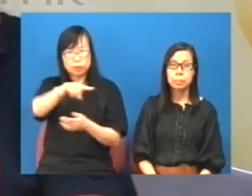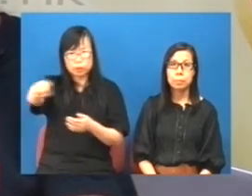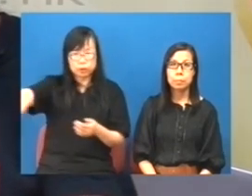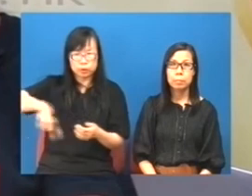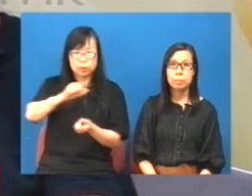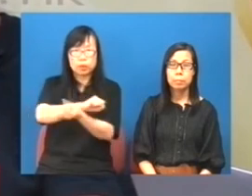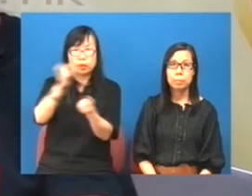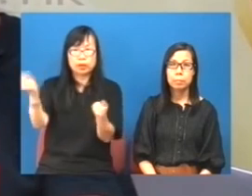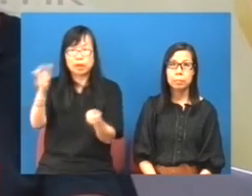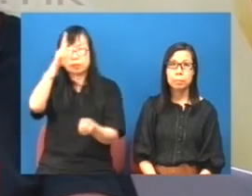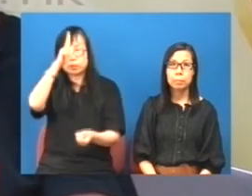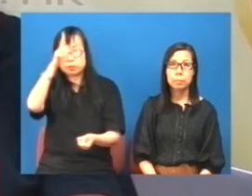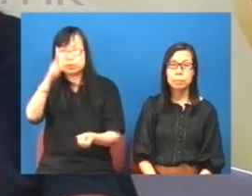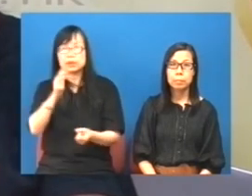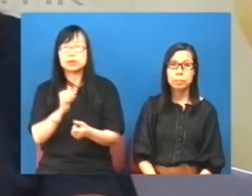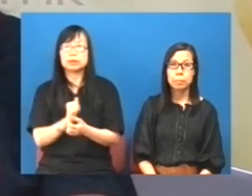所謂官僚的